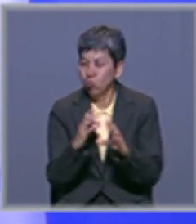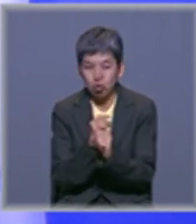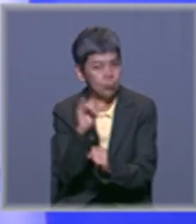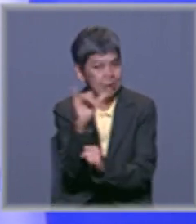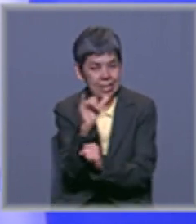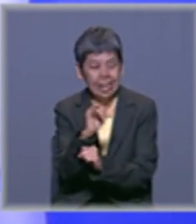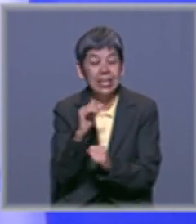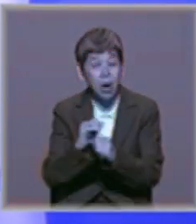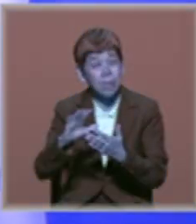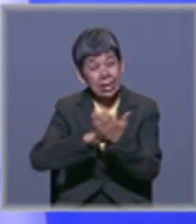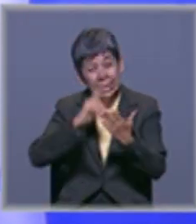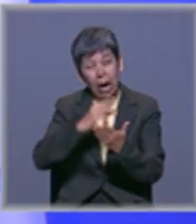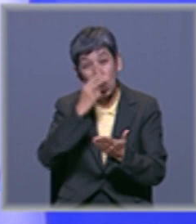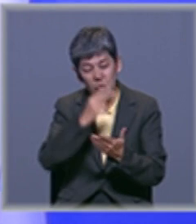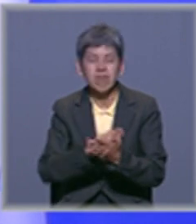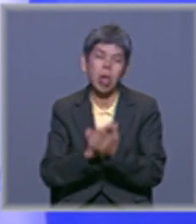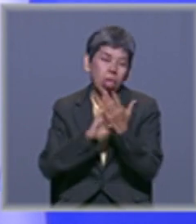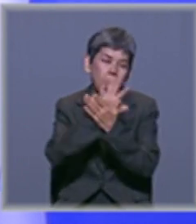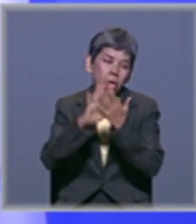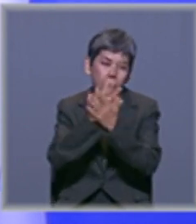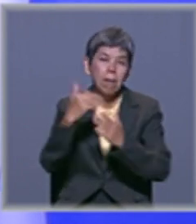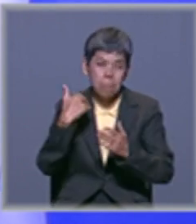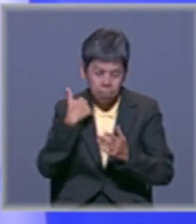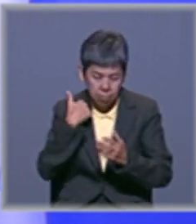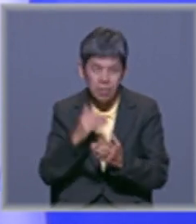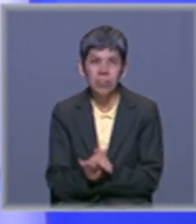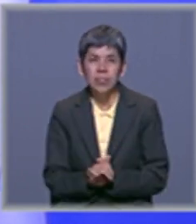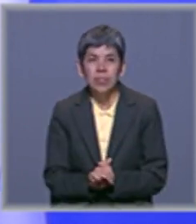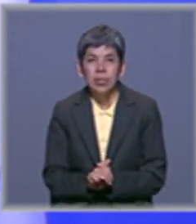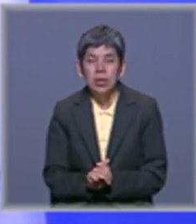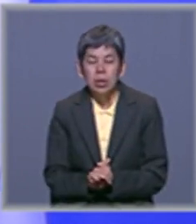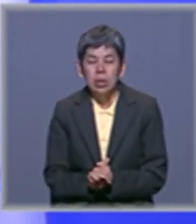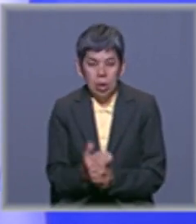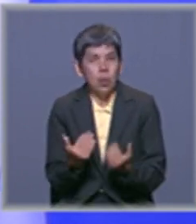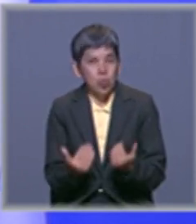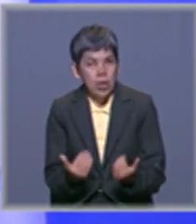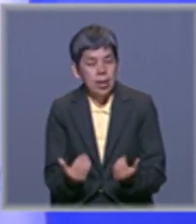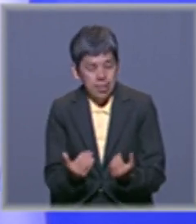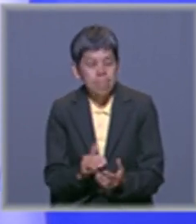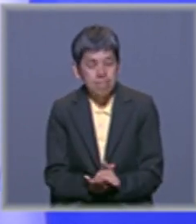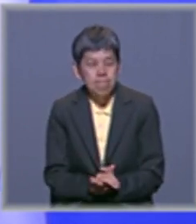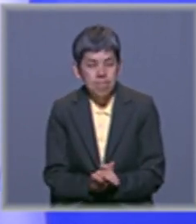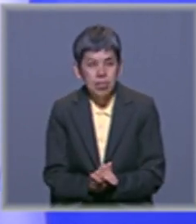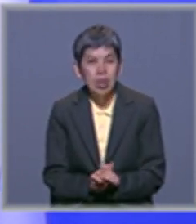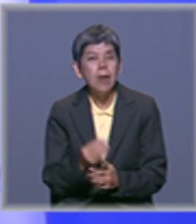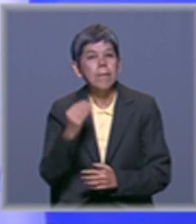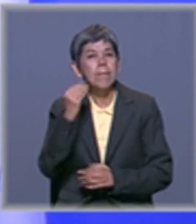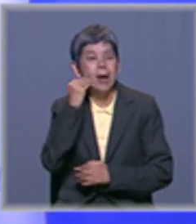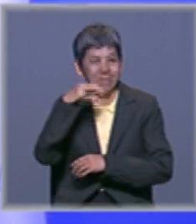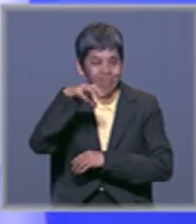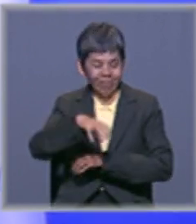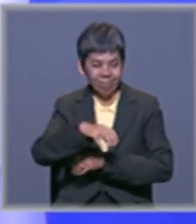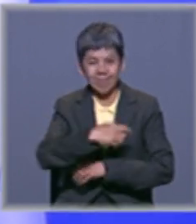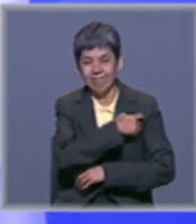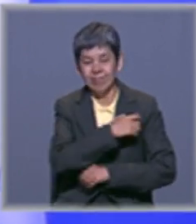นั้นอนาคตของประเทศหลังการเลือกตั้งพร่ามัวต่อไปนะครับแต่ว่าในวันนี้เช่นเดียวกันนะครับที่บ้านพรรคสีเสาเทเวศของ